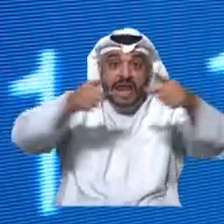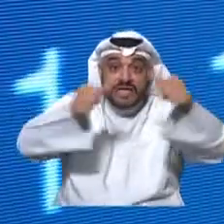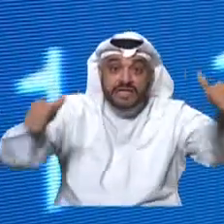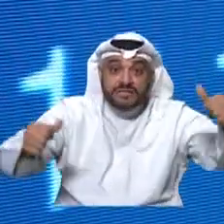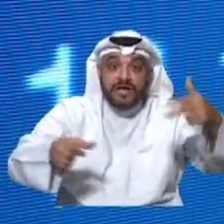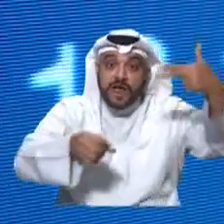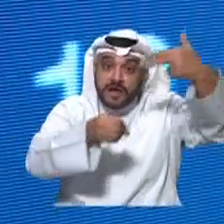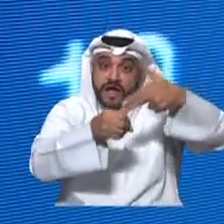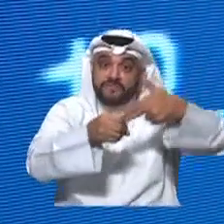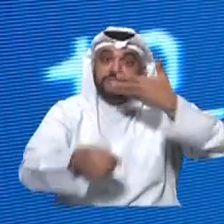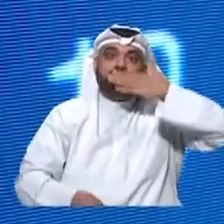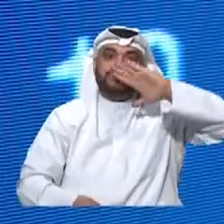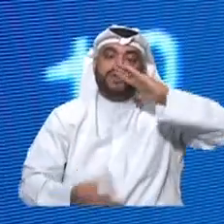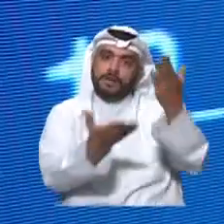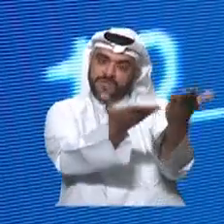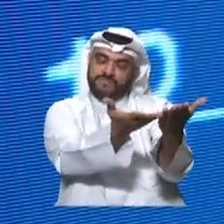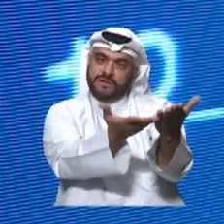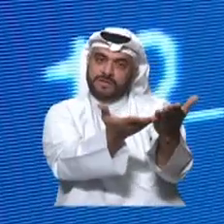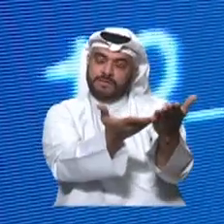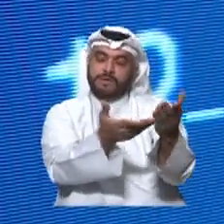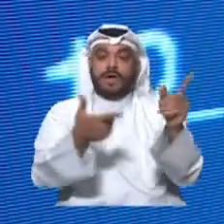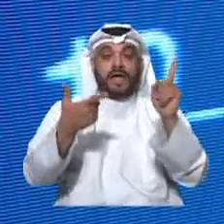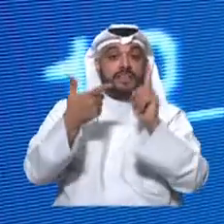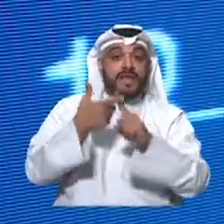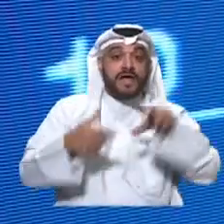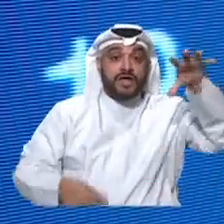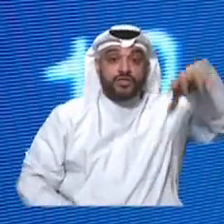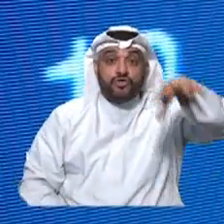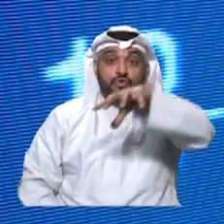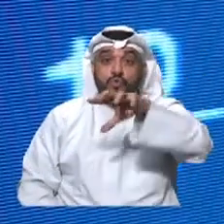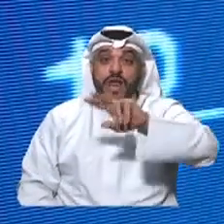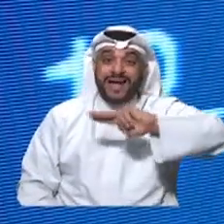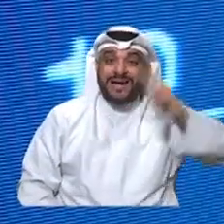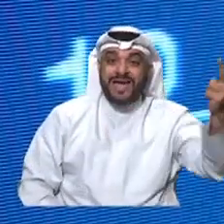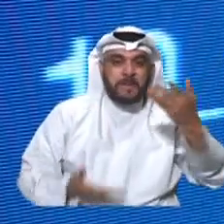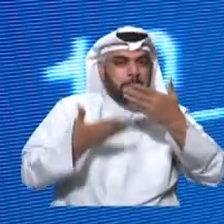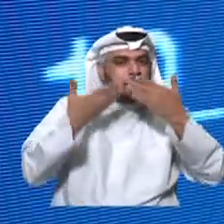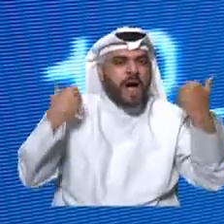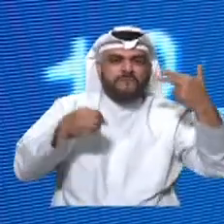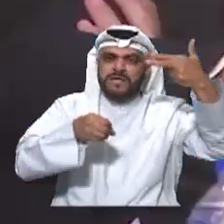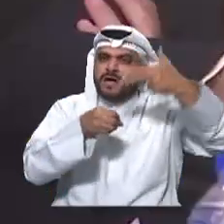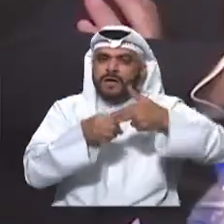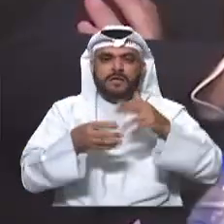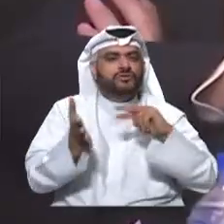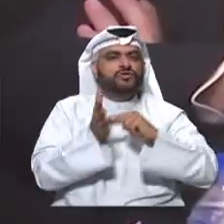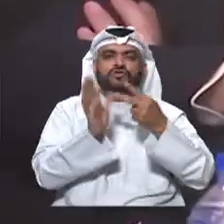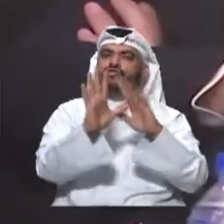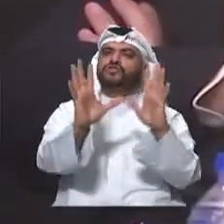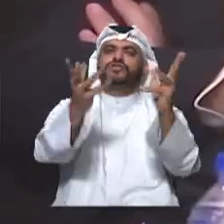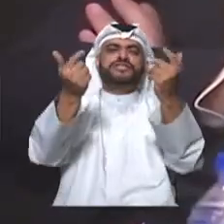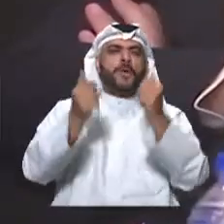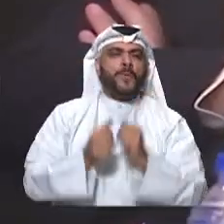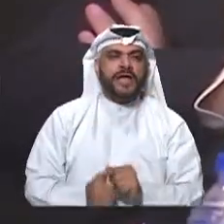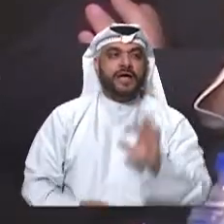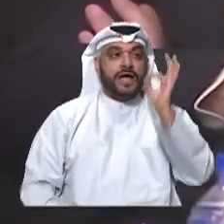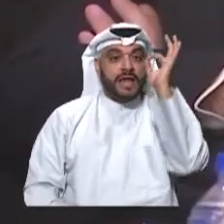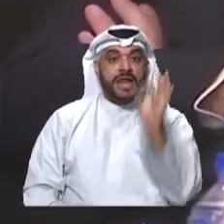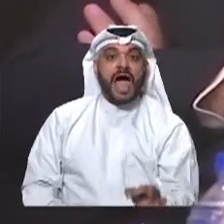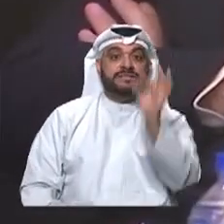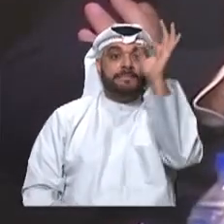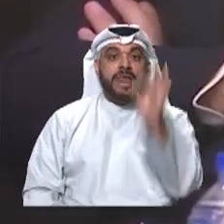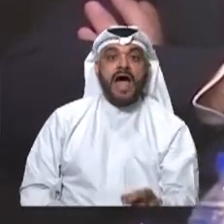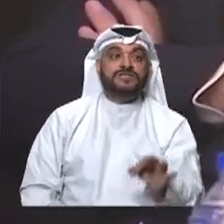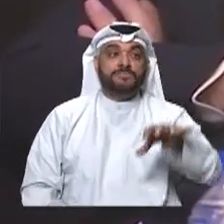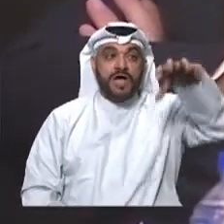عندها طاقة هذه. أنا قصدي شلون؟ يعني دول الخليج عندنا بترول وعندنا غاز وكل شيء، يجب على الدول العربية